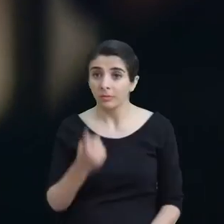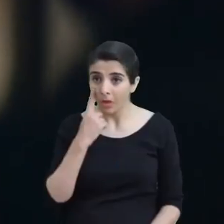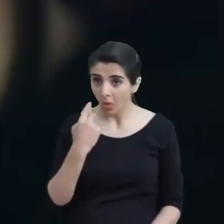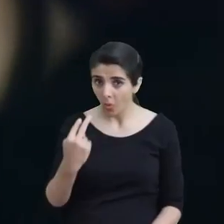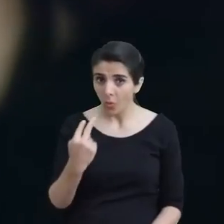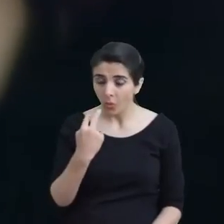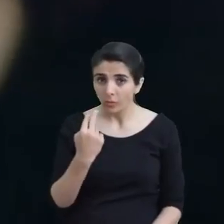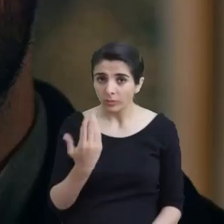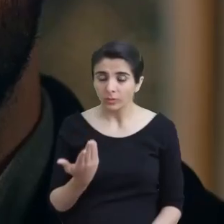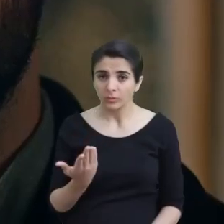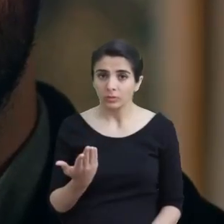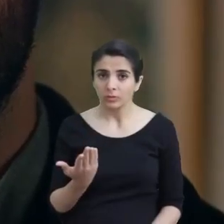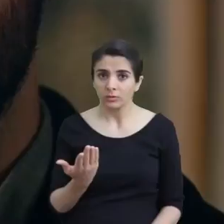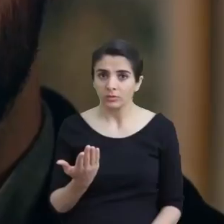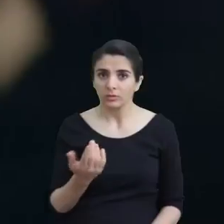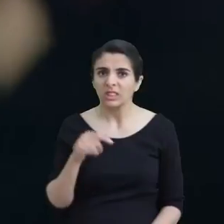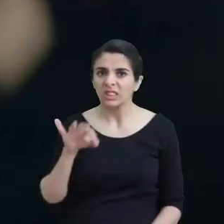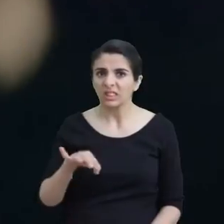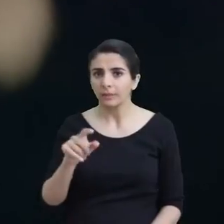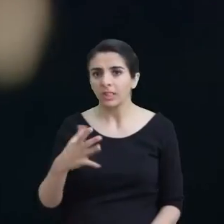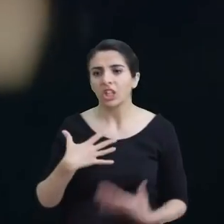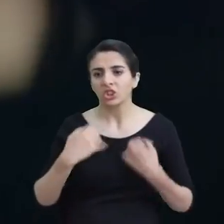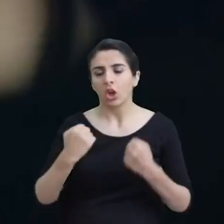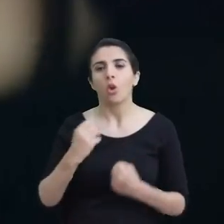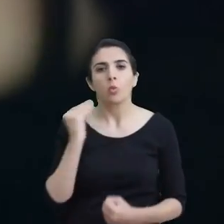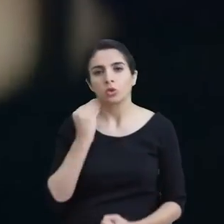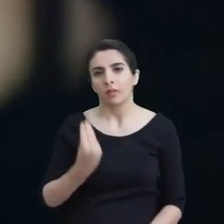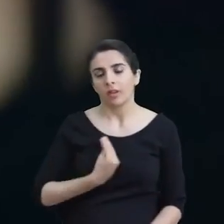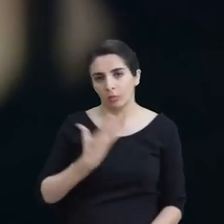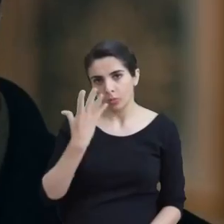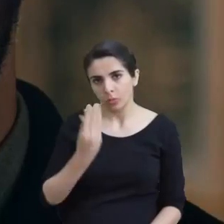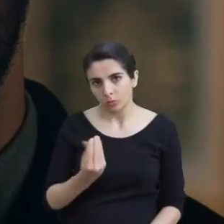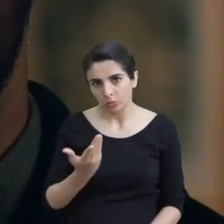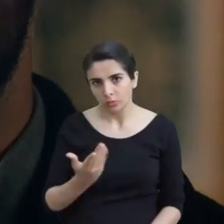Bak gördün mü? Bana şimdi bir de can borcun oldu.